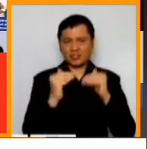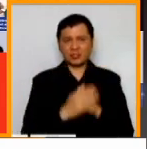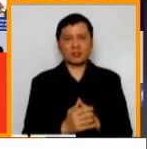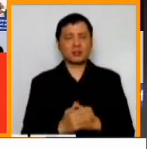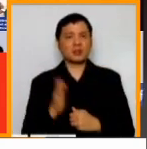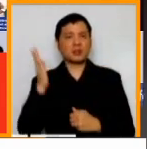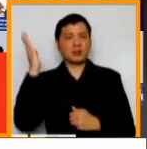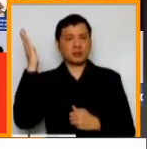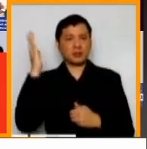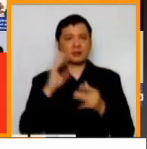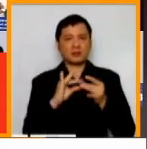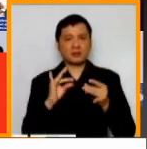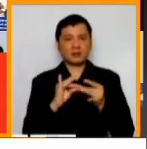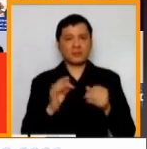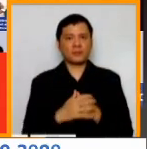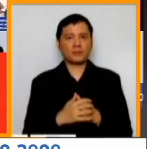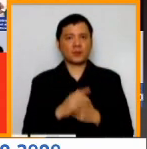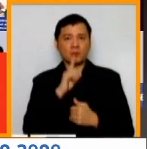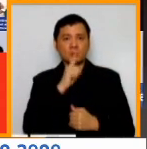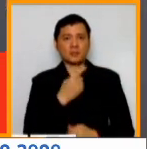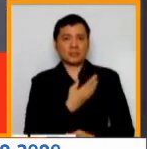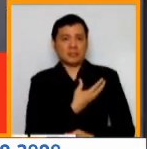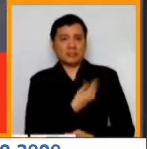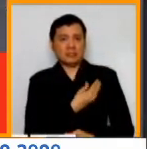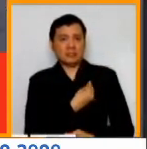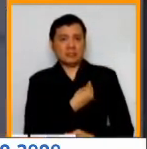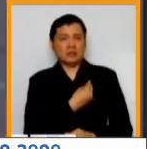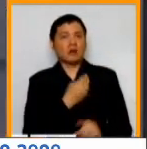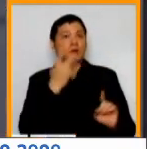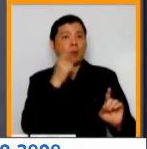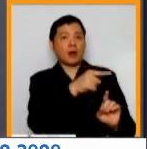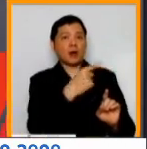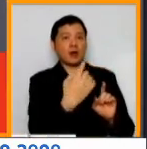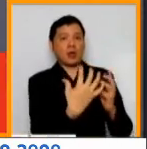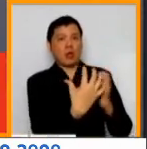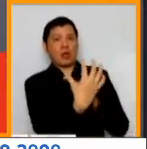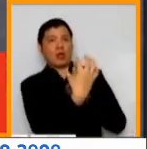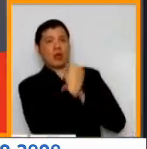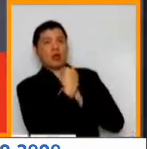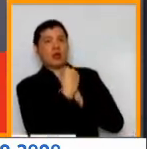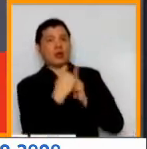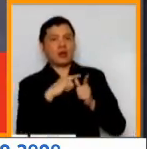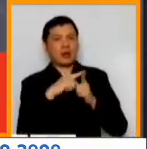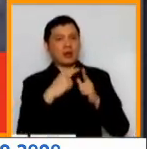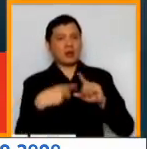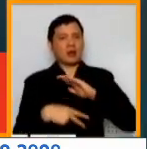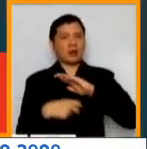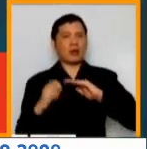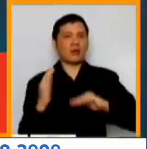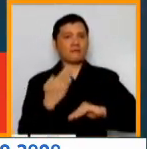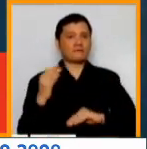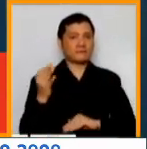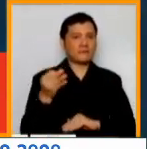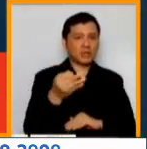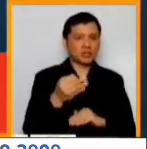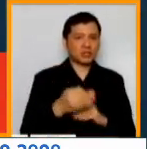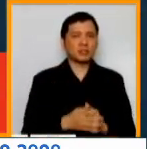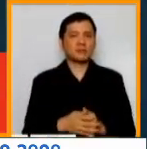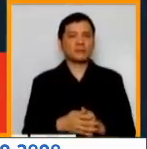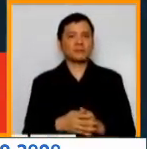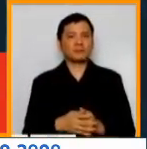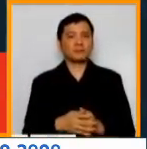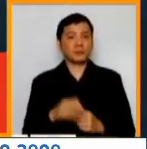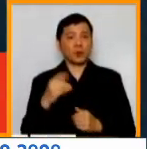yung lahat ng magandang isda, nakuha po nila. Kasabay nito, mahigit 2 taon matapos mabangga ng Chinese trawler ang fishing